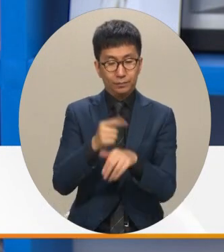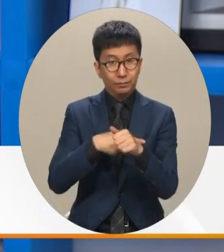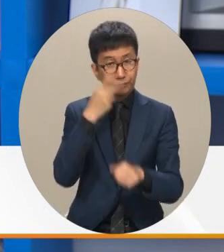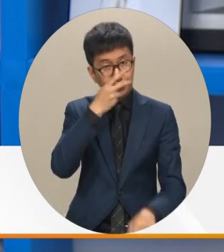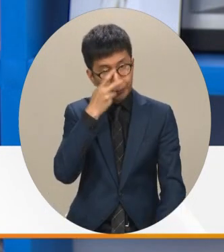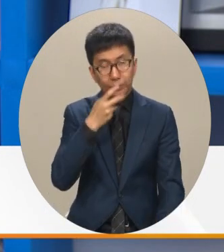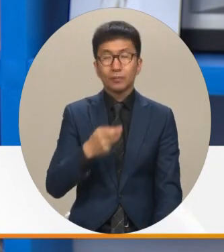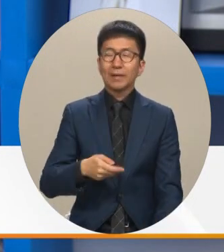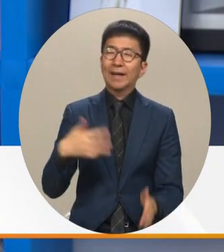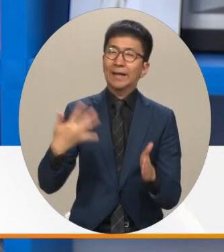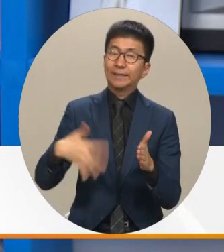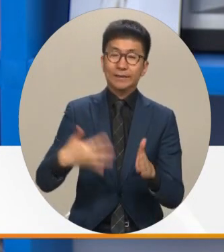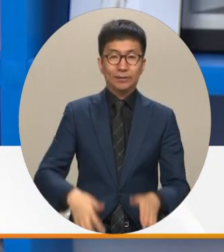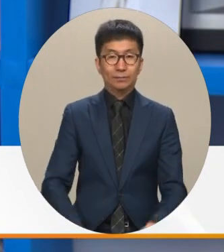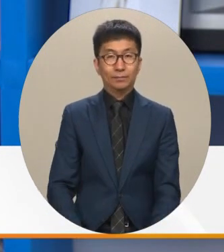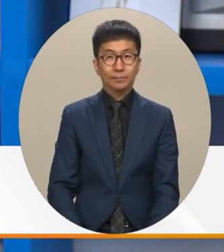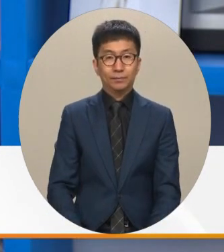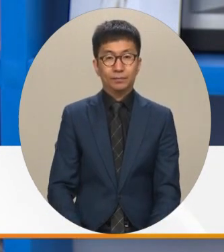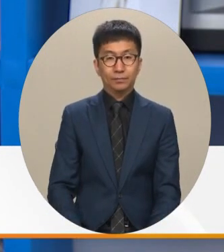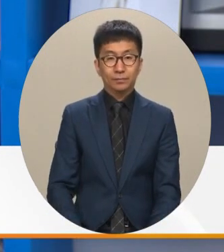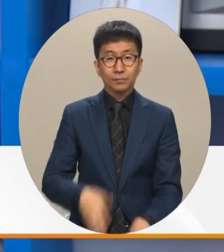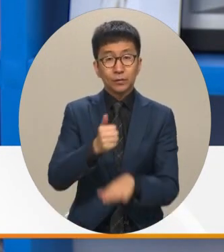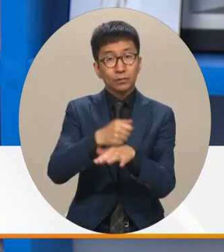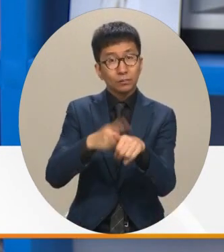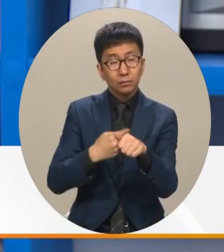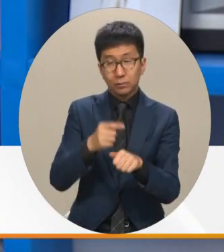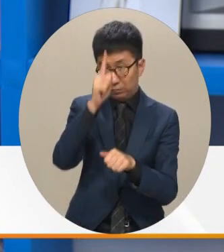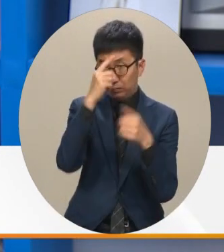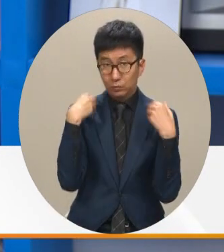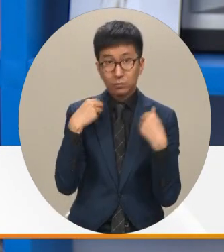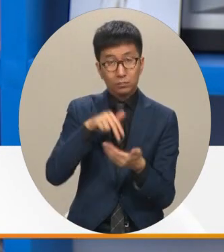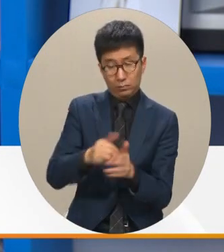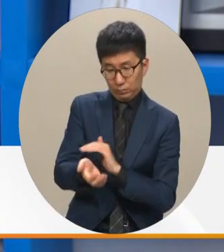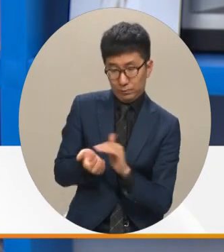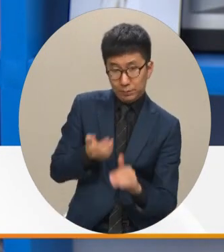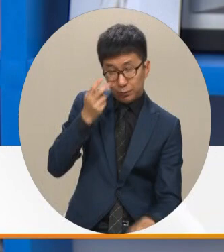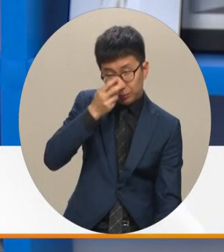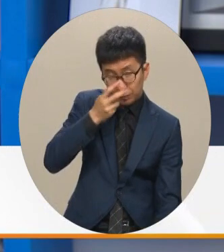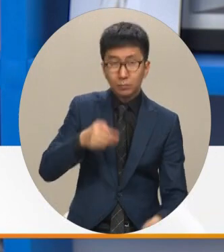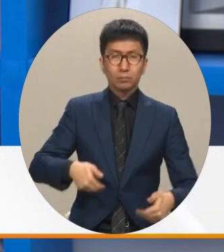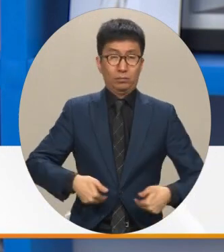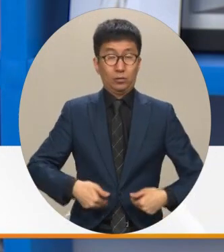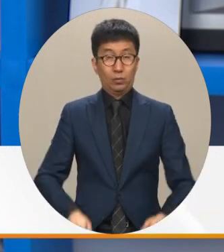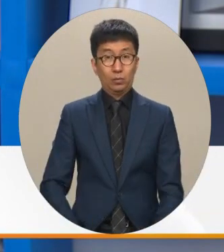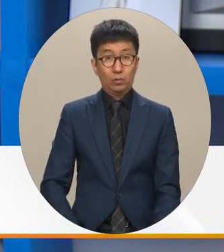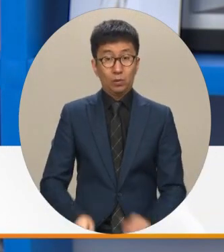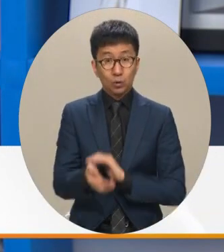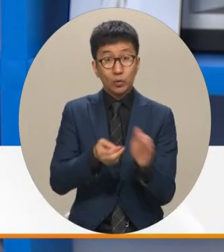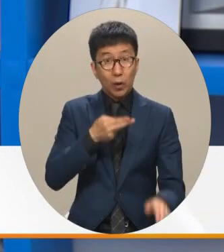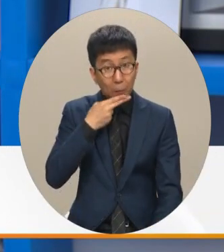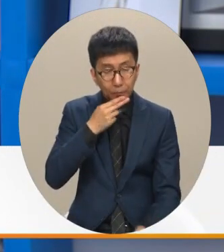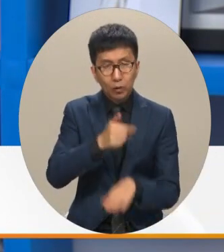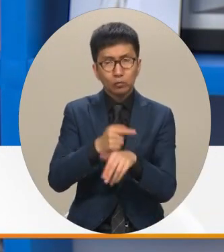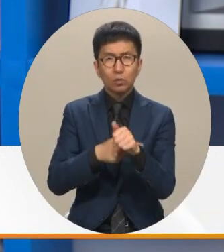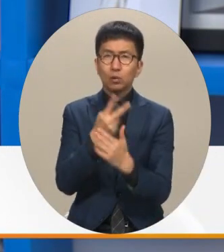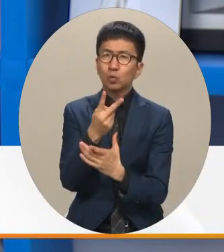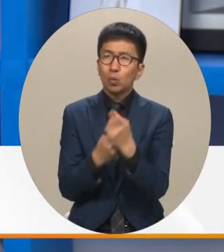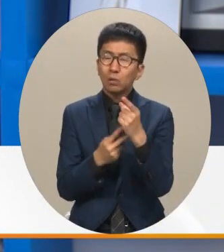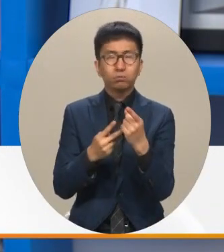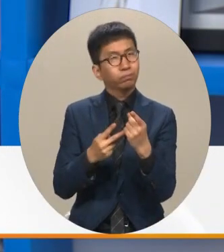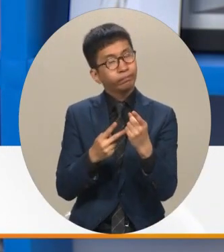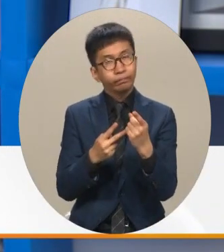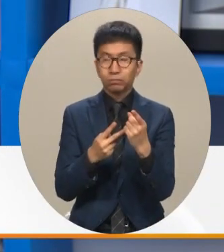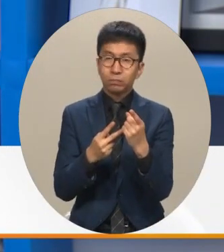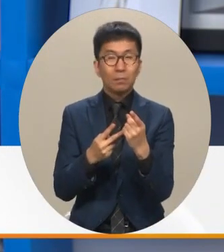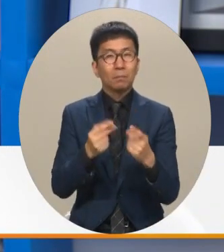돼 있는 거죠 그러면 그 부분을 미리미리 체크해야 되는 거죠 그래야 통합이 되는 거잖아요 부동산이나